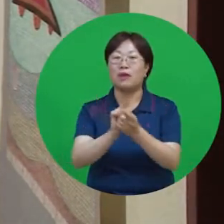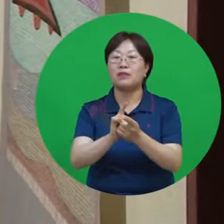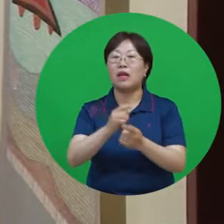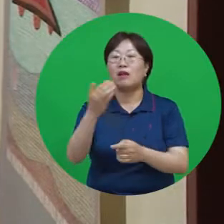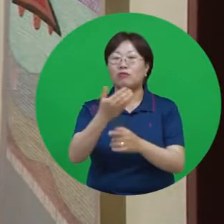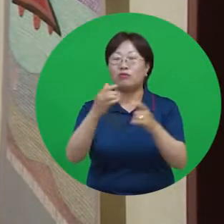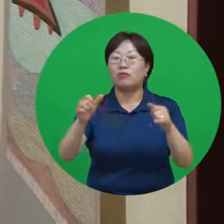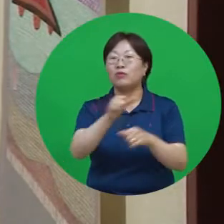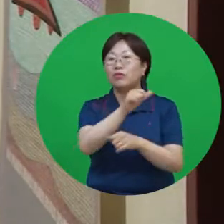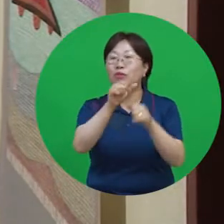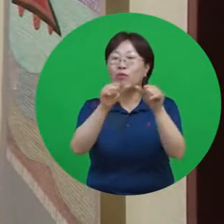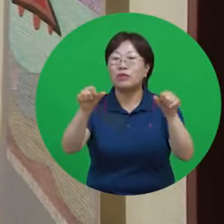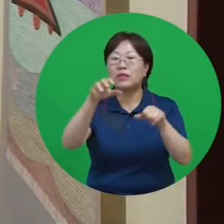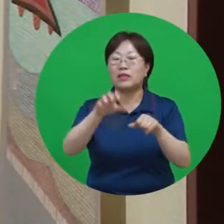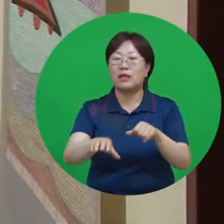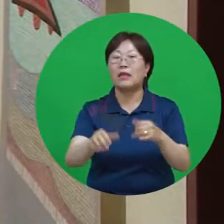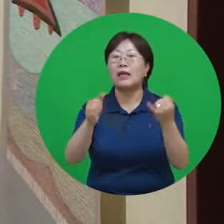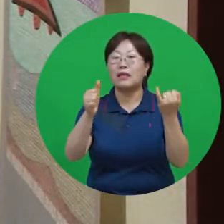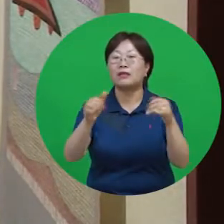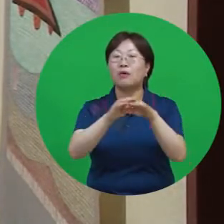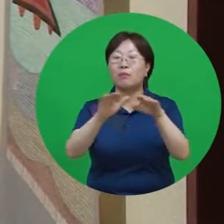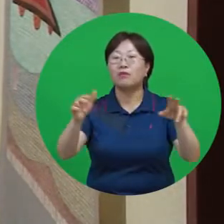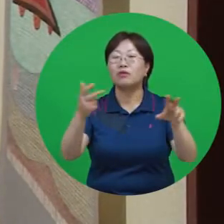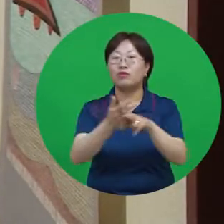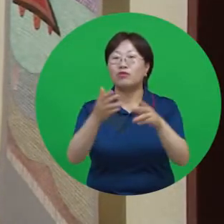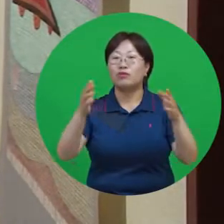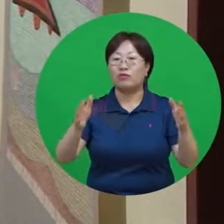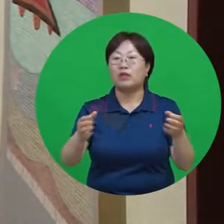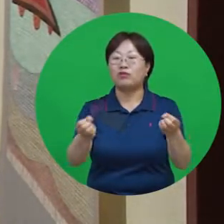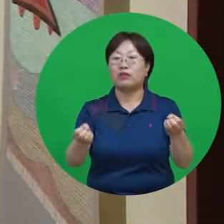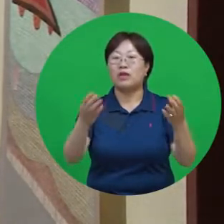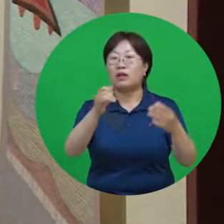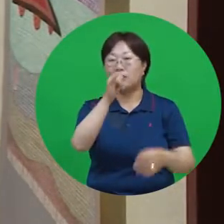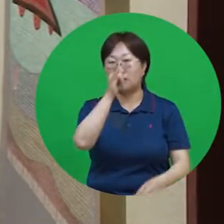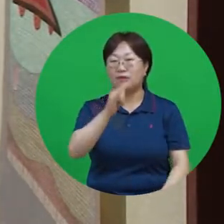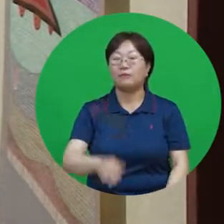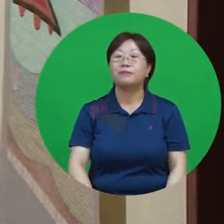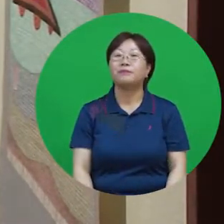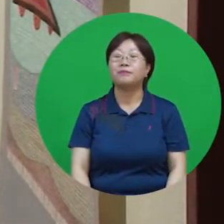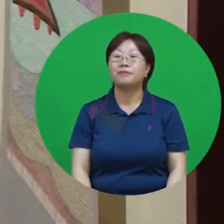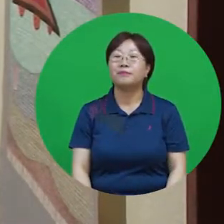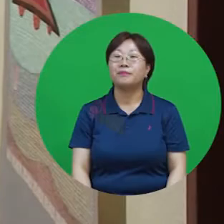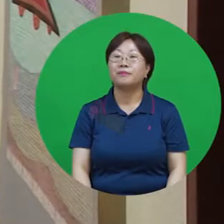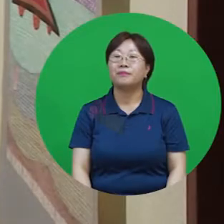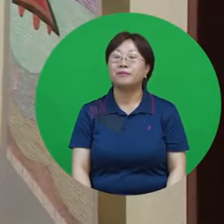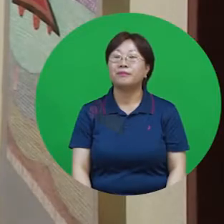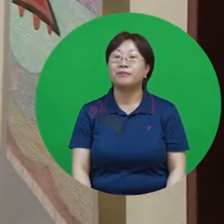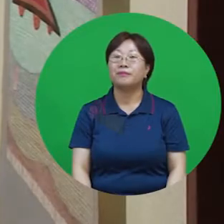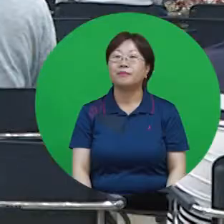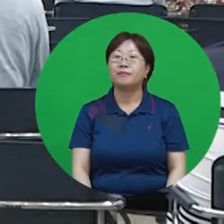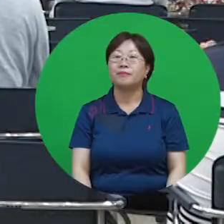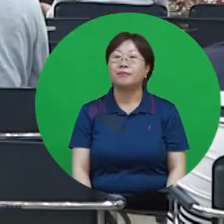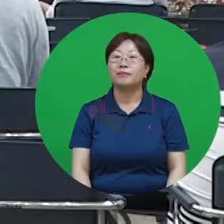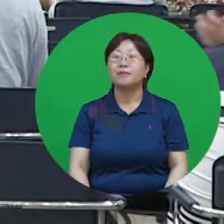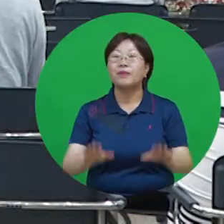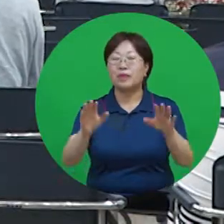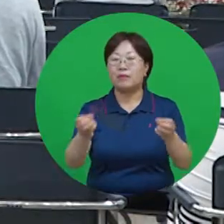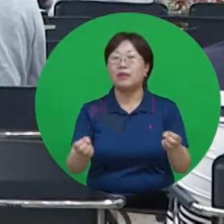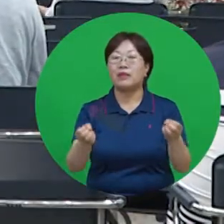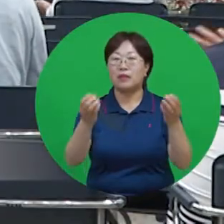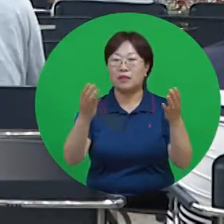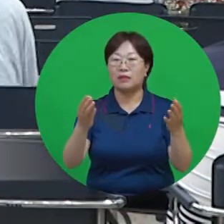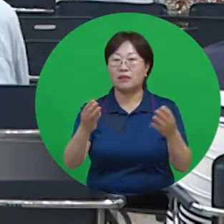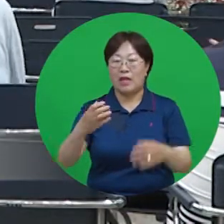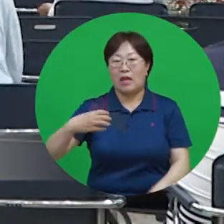물고 첨 당당해서 양성평등 주간 한마당 축제 하얀 하십니다 이번